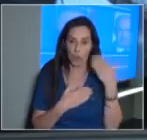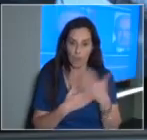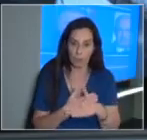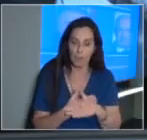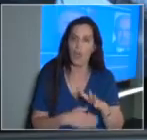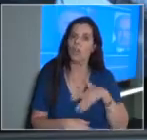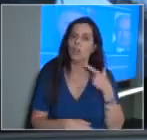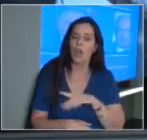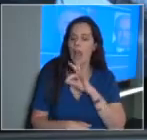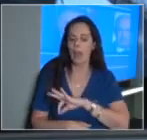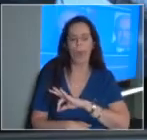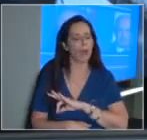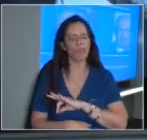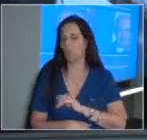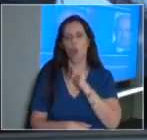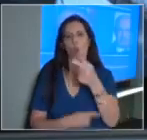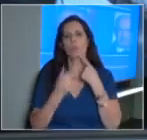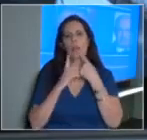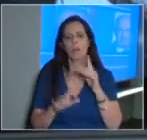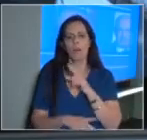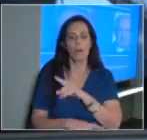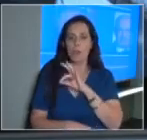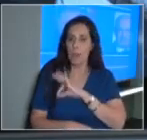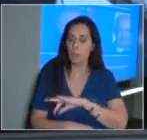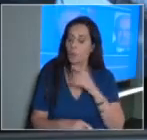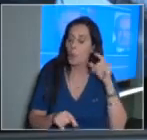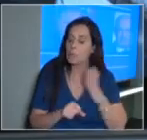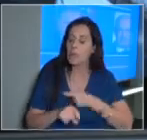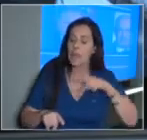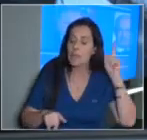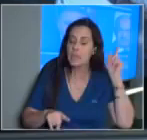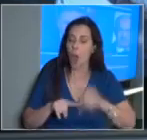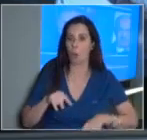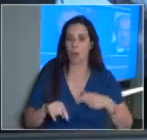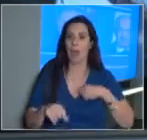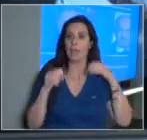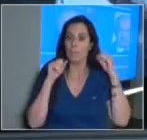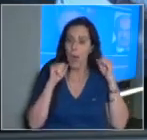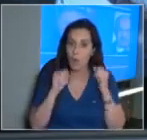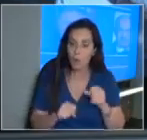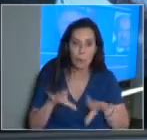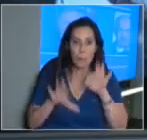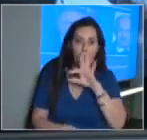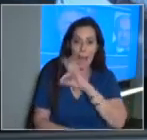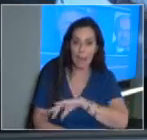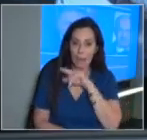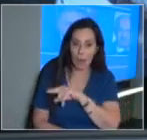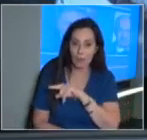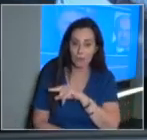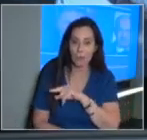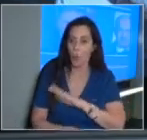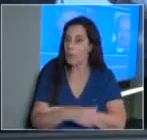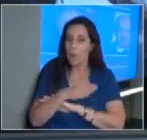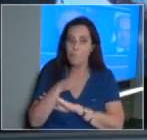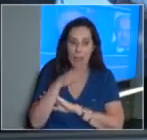האחרונים. התחושה היא שאצל ליברמן יש פחות נכונות לדיאלוג, ובעיניי הוא עושה שקיעה. אני משוכנע שציבור הבוחרים שלו, שהוא ברובו המחלט